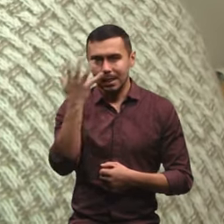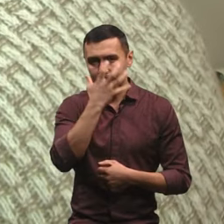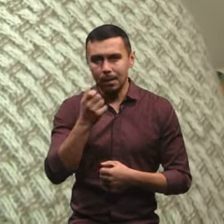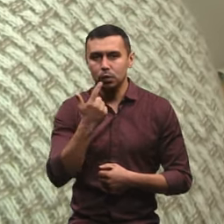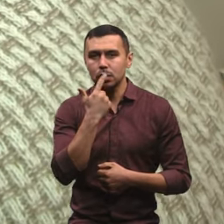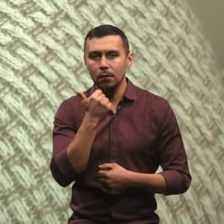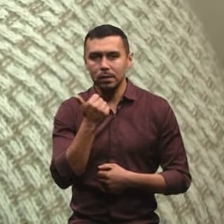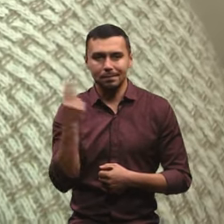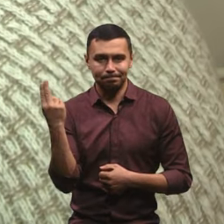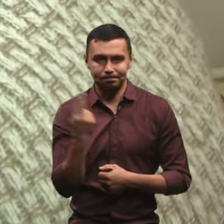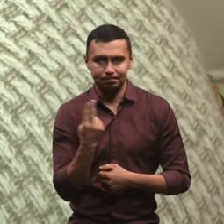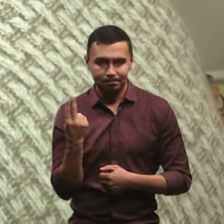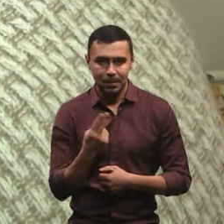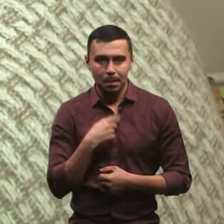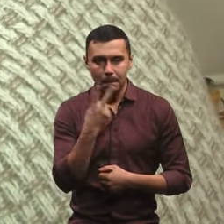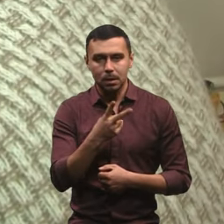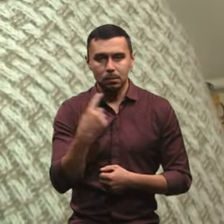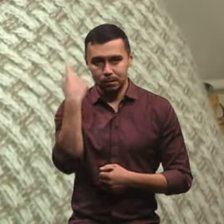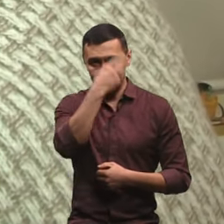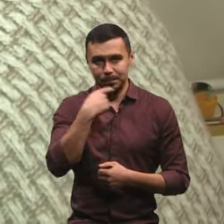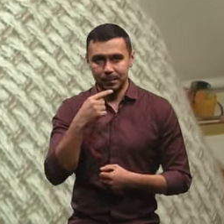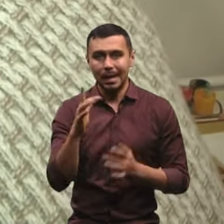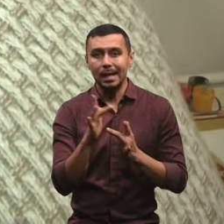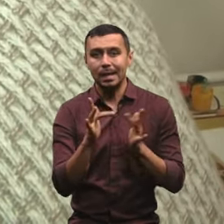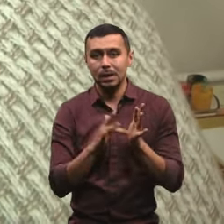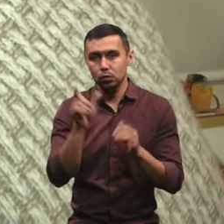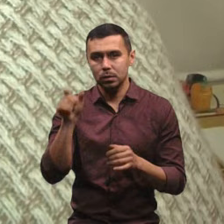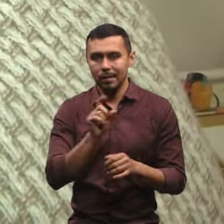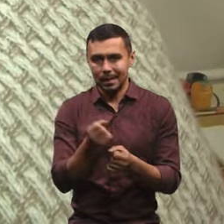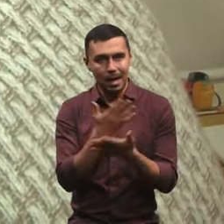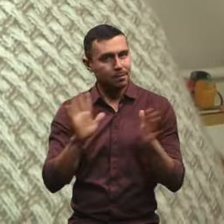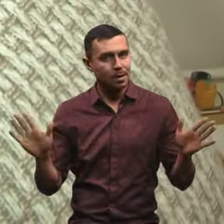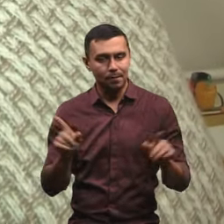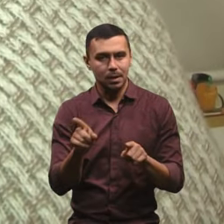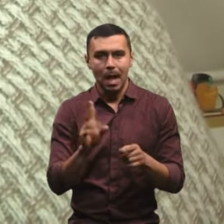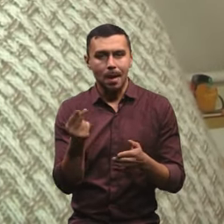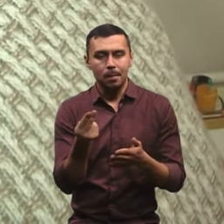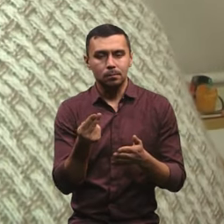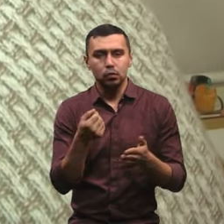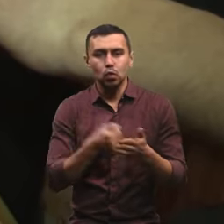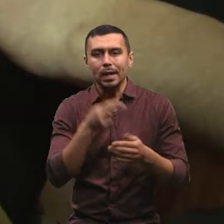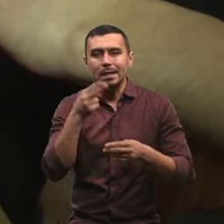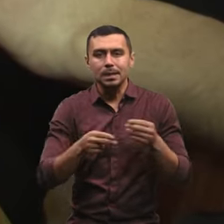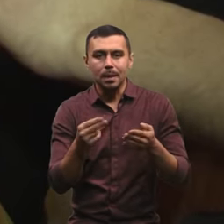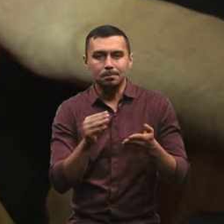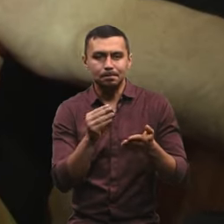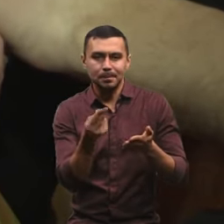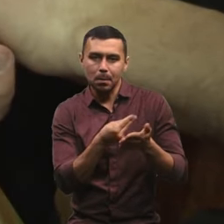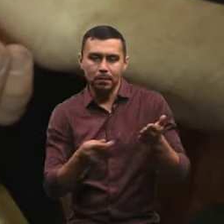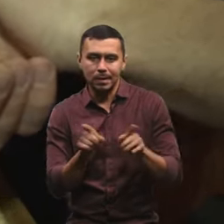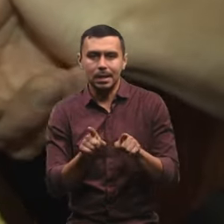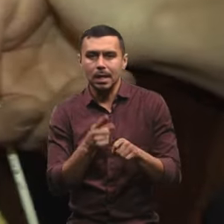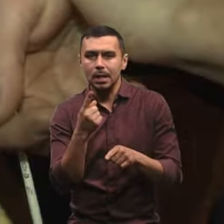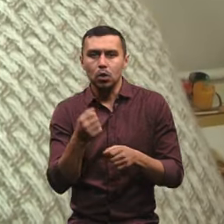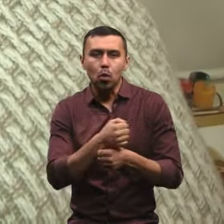темно-червоних тонів. Тобто ми бачимо навіть, що лик Ісуса, він не світлий, він не прописаний до кінця, він такий от